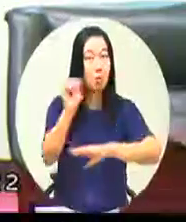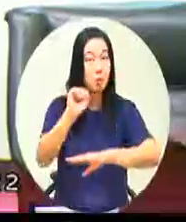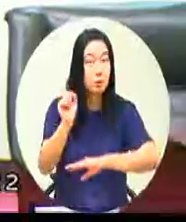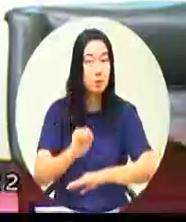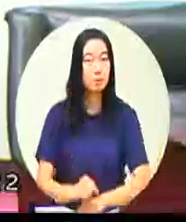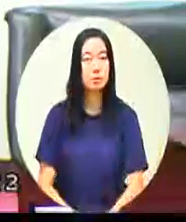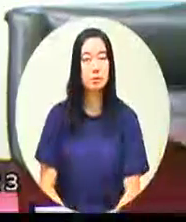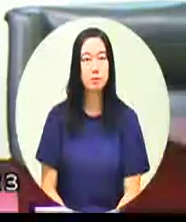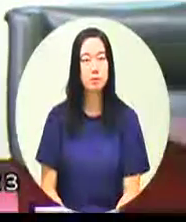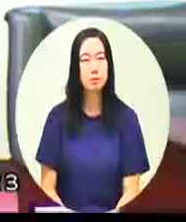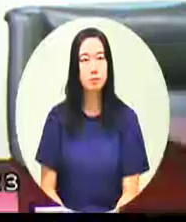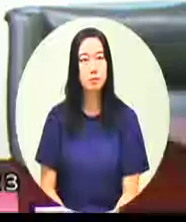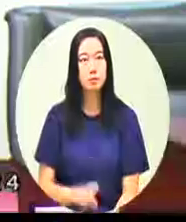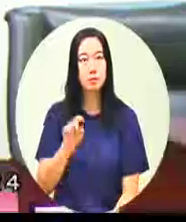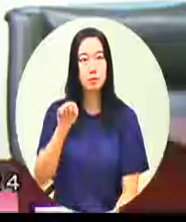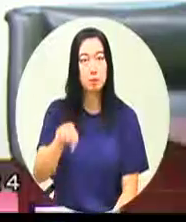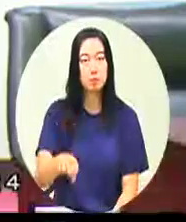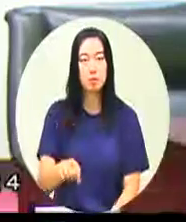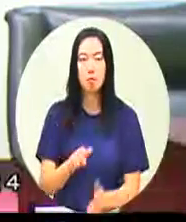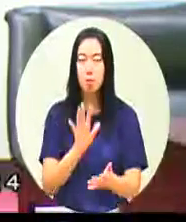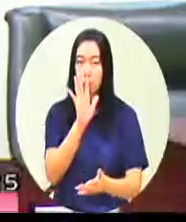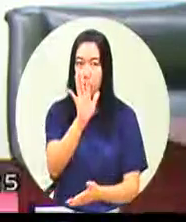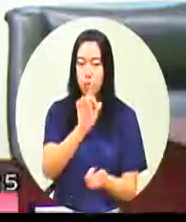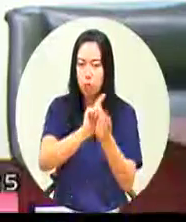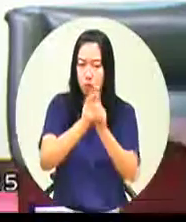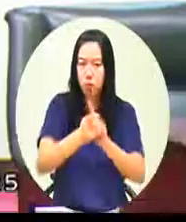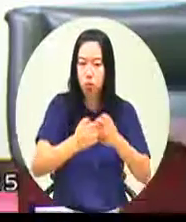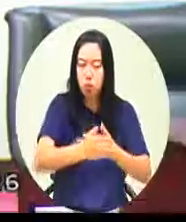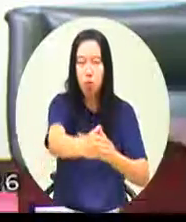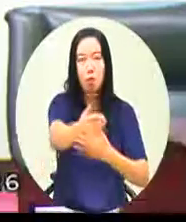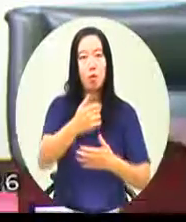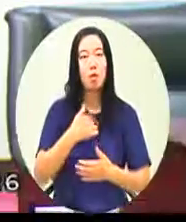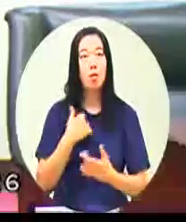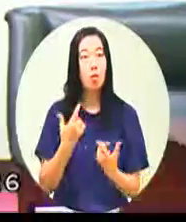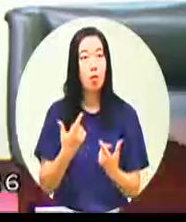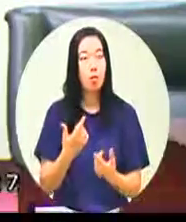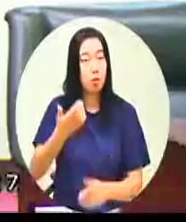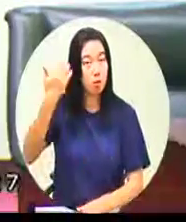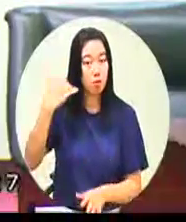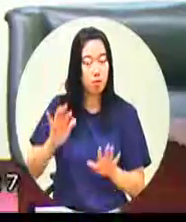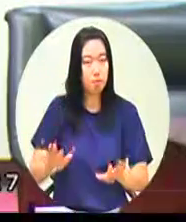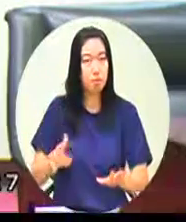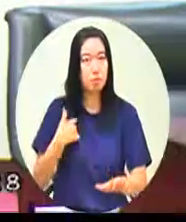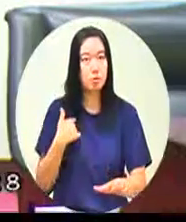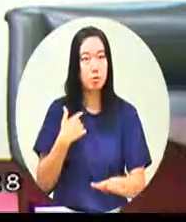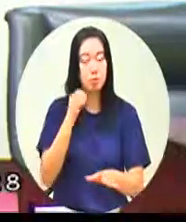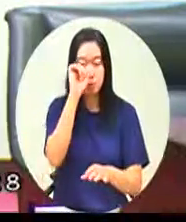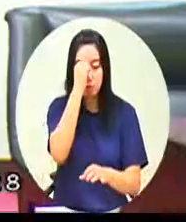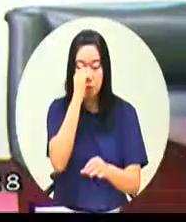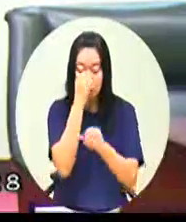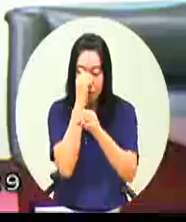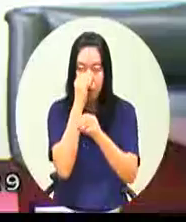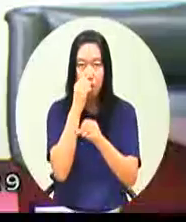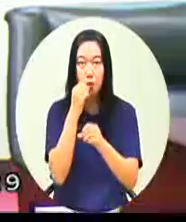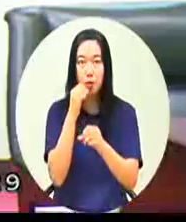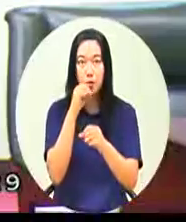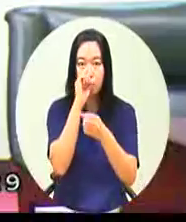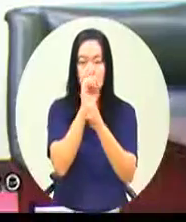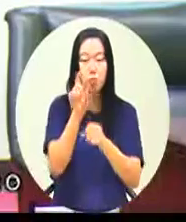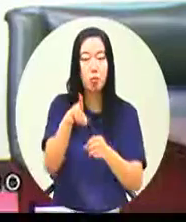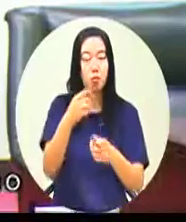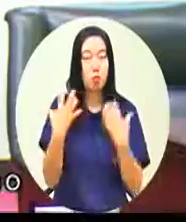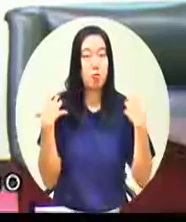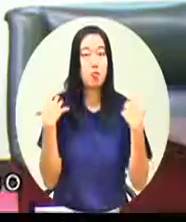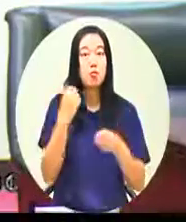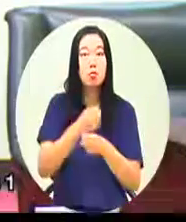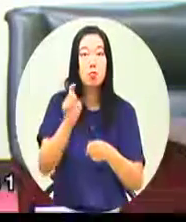是这种产生的过程呢，啊，咱服务着过，因为目前你检验是咱的卫生局嘛，卫